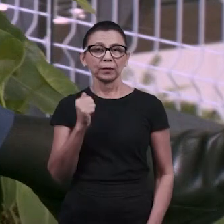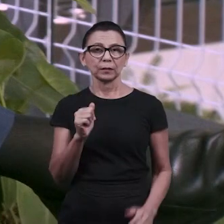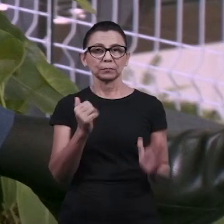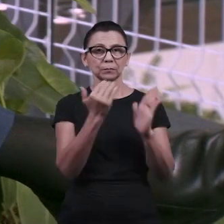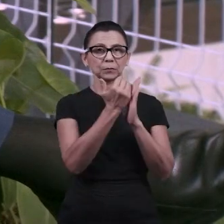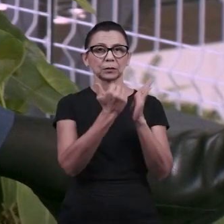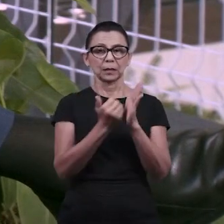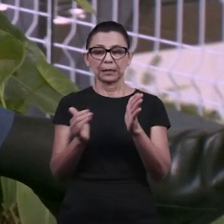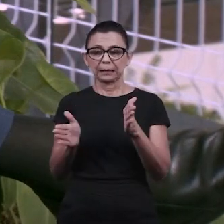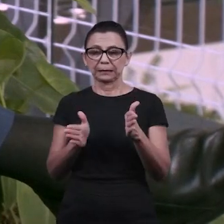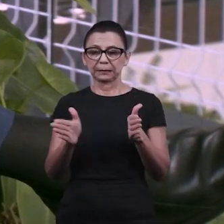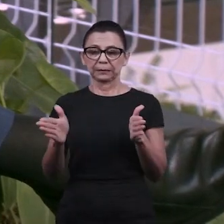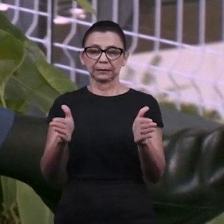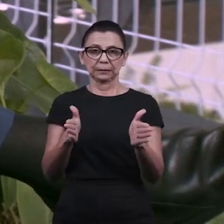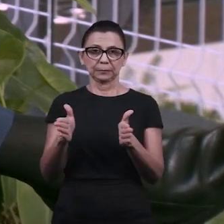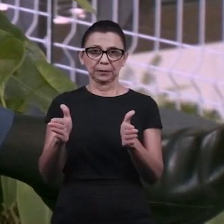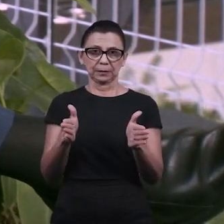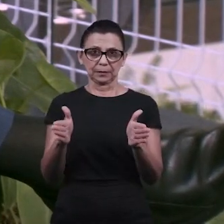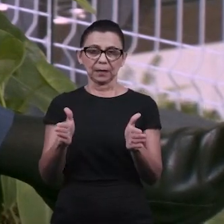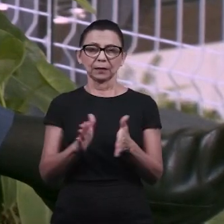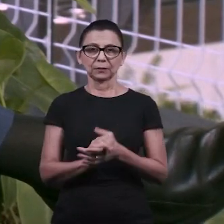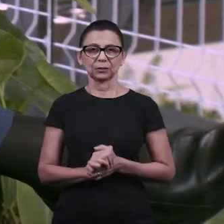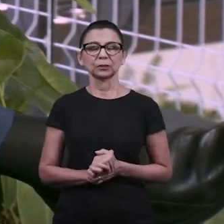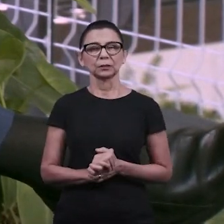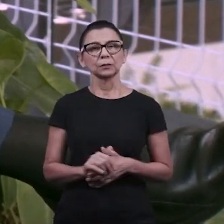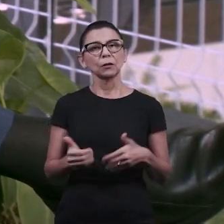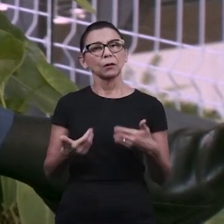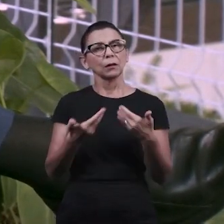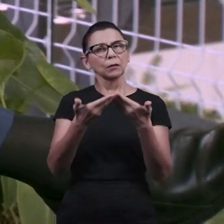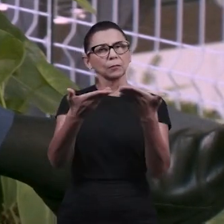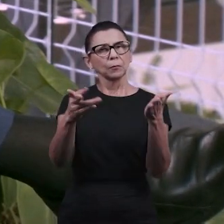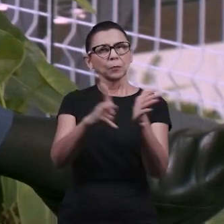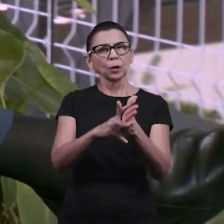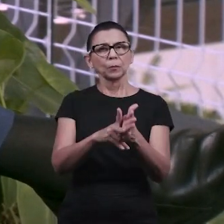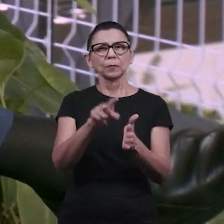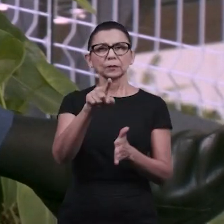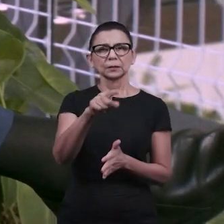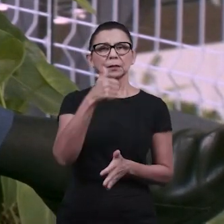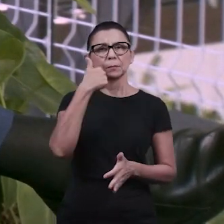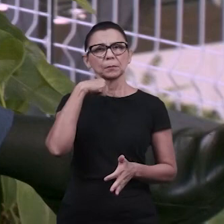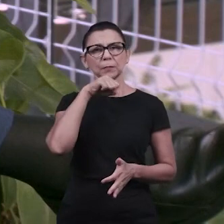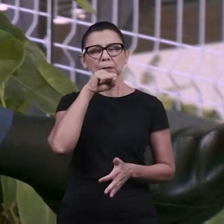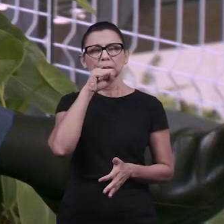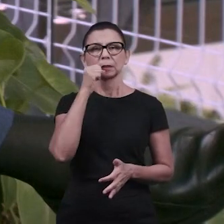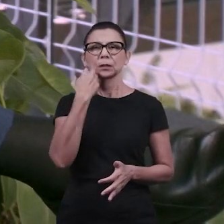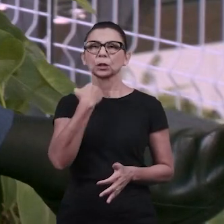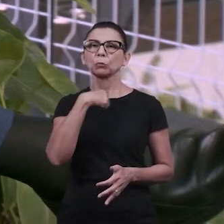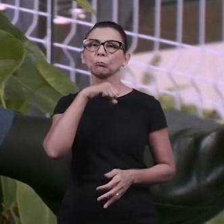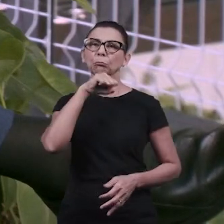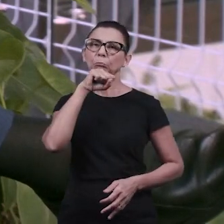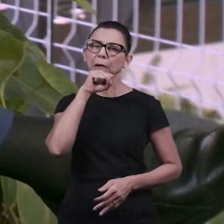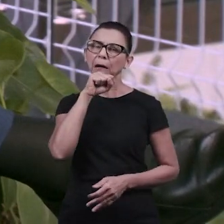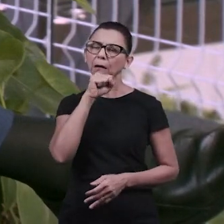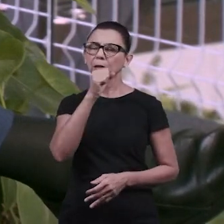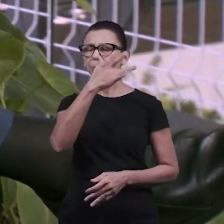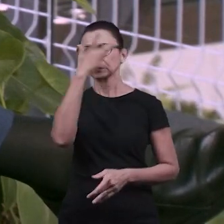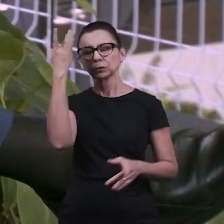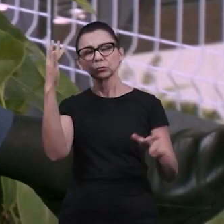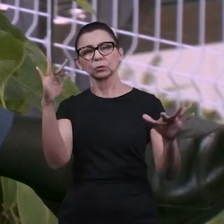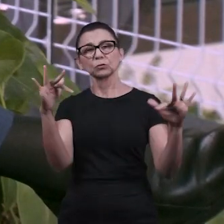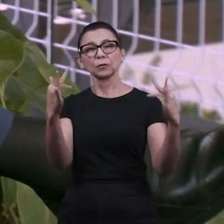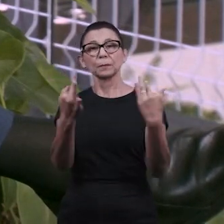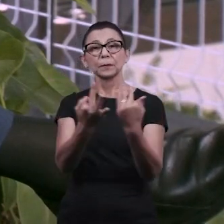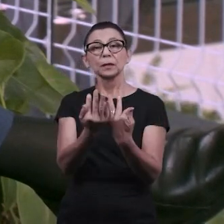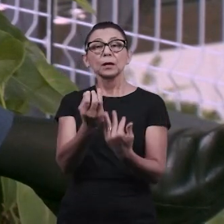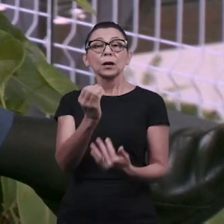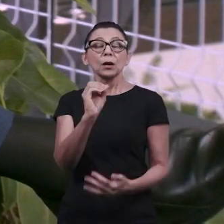l'accessibilité. Cela est un volet dans lequel nous offrons à vous, parents, familles ou amis, des personnes